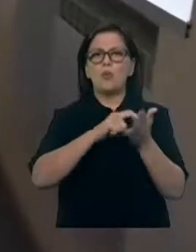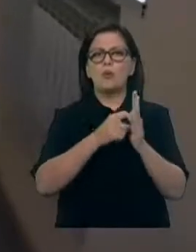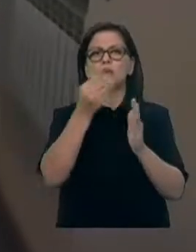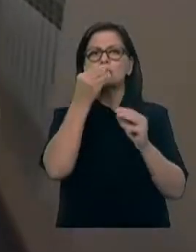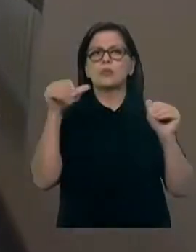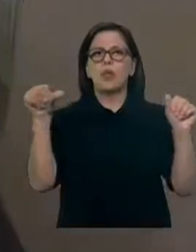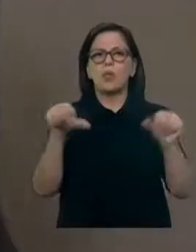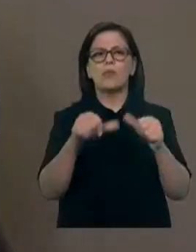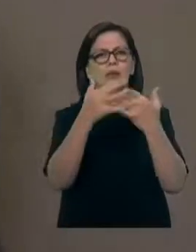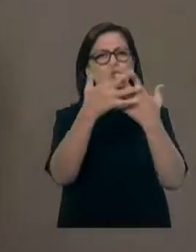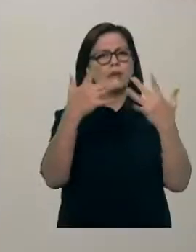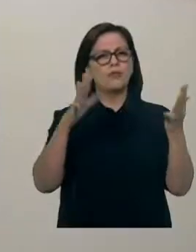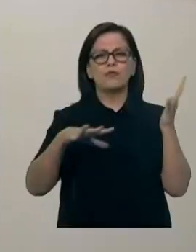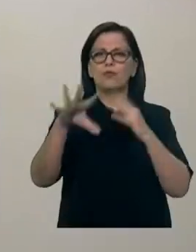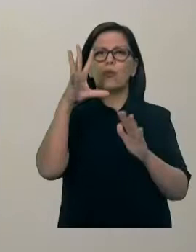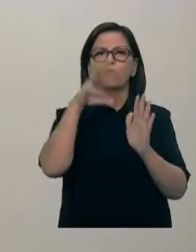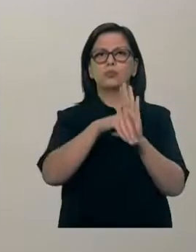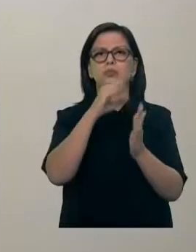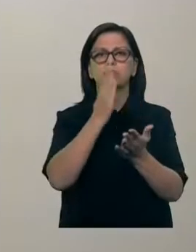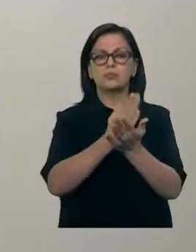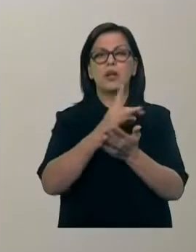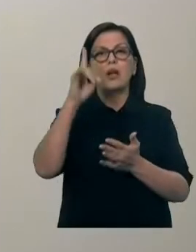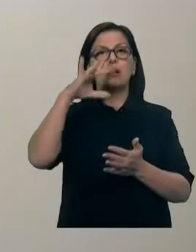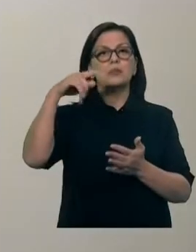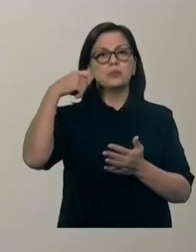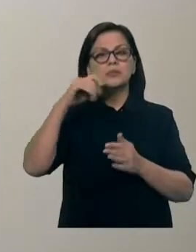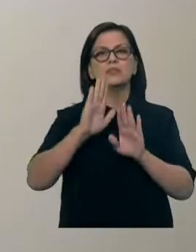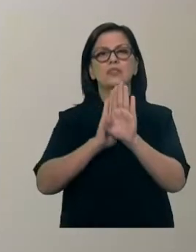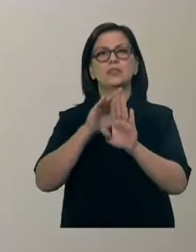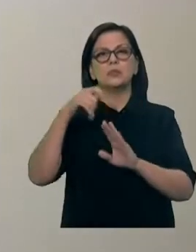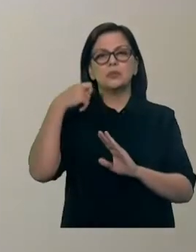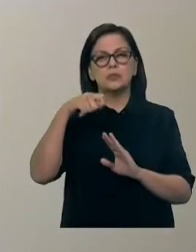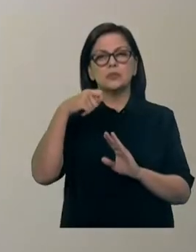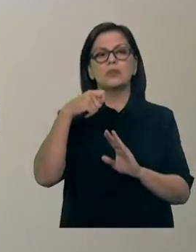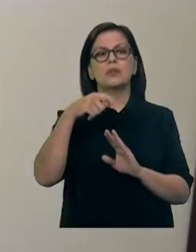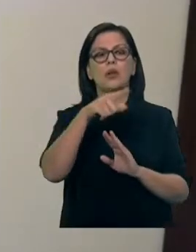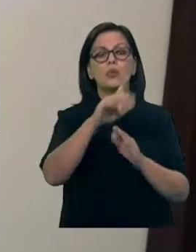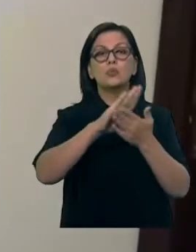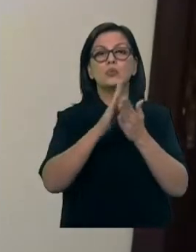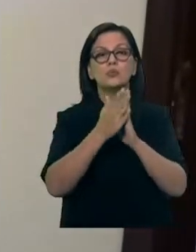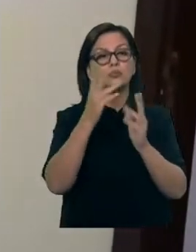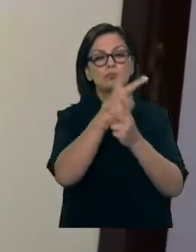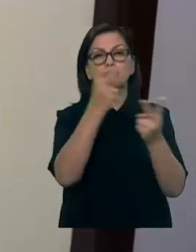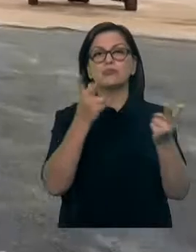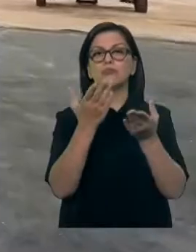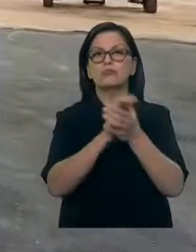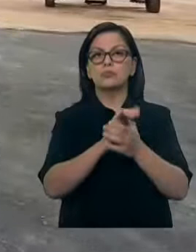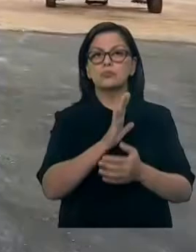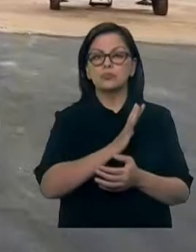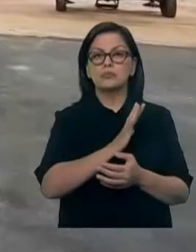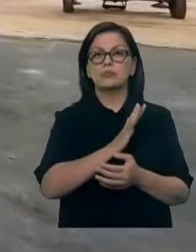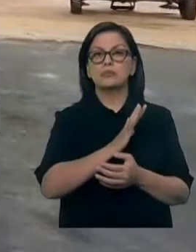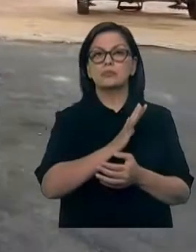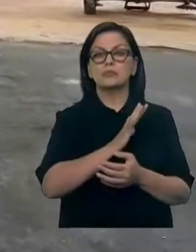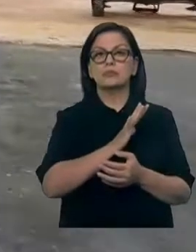yeməkxana və digər tikililər daxildir. Prezident İlham Əliyev və Birinci xanım Mehriban Əliyeva yaradılan şəraitlə tanış olublar. Dövlət